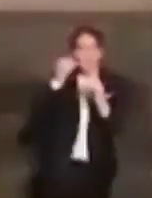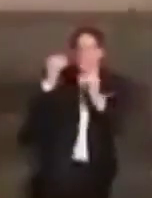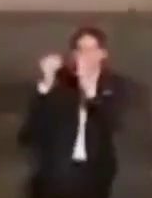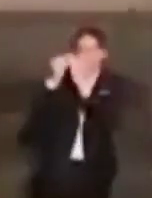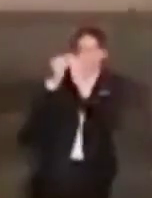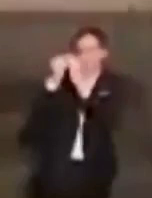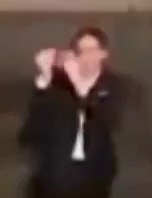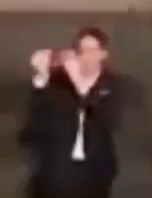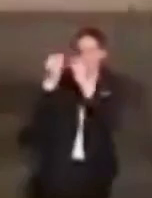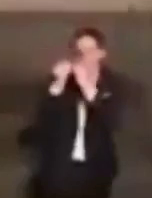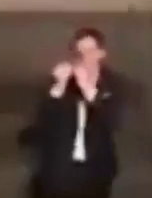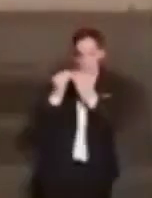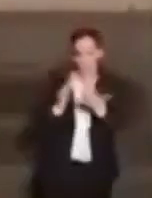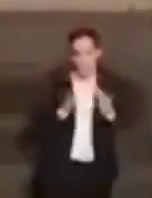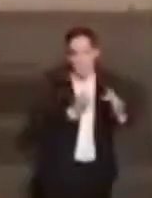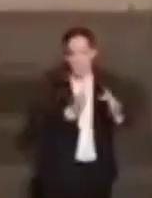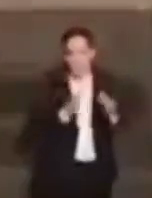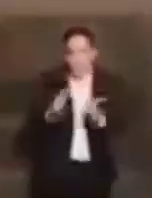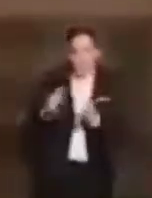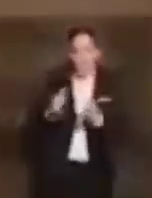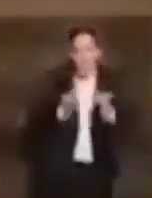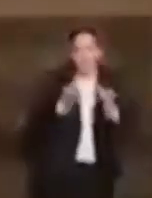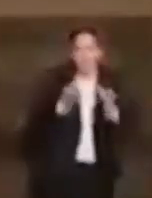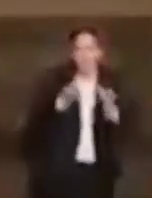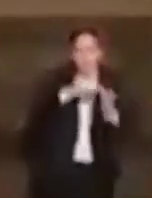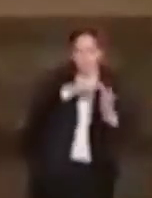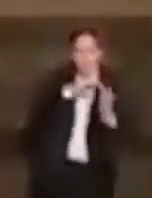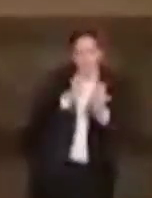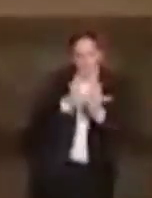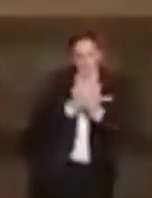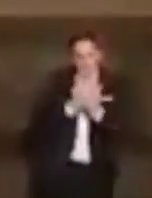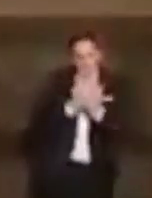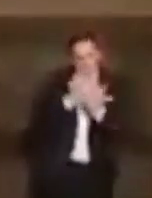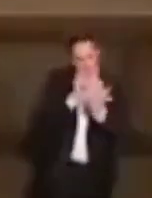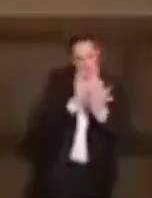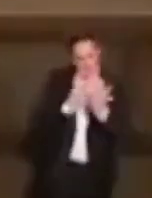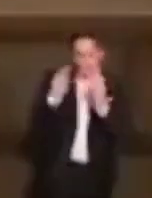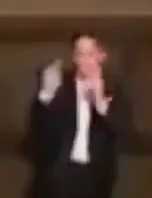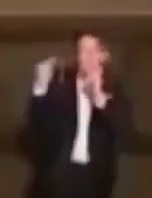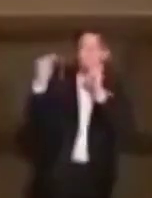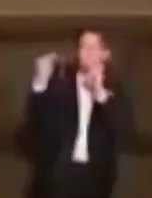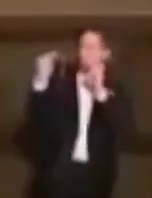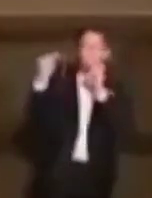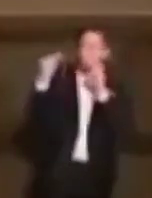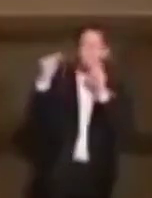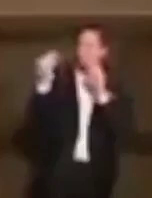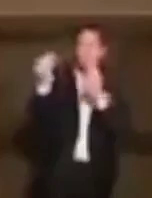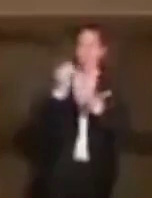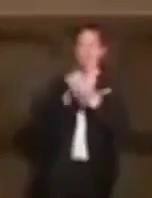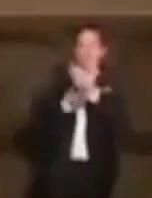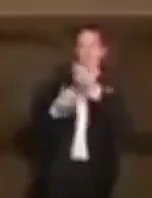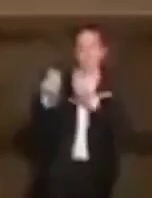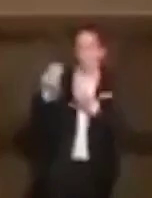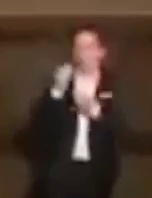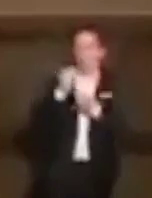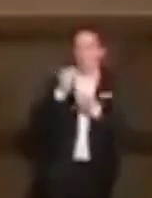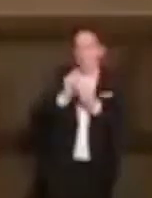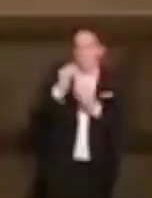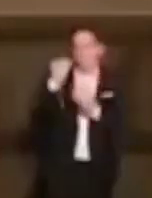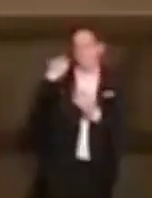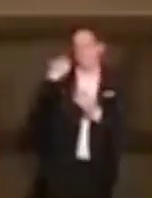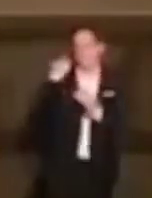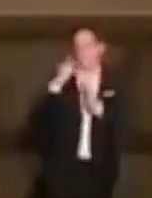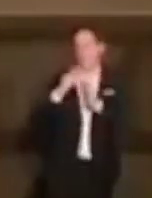و گفت که او هذیان می گوید و نمی داند چه می گوید. وقتی عمر